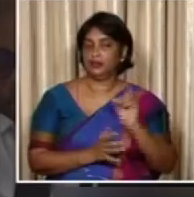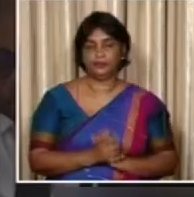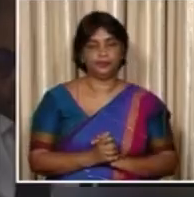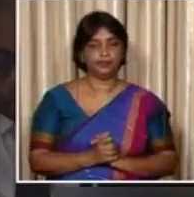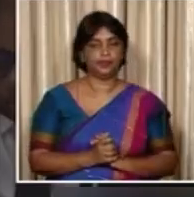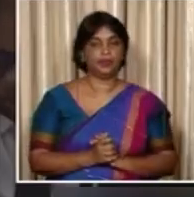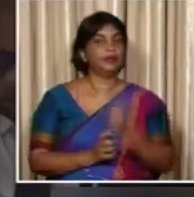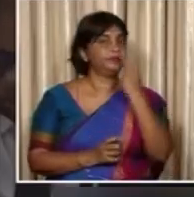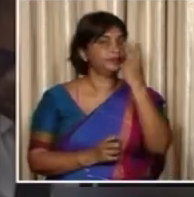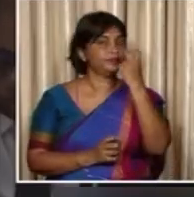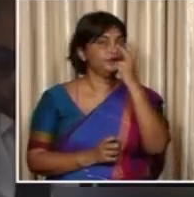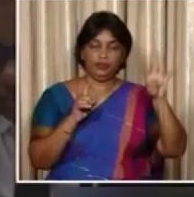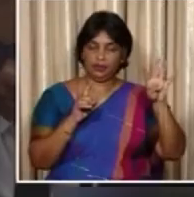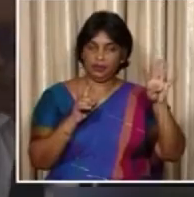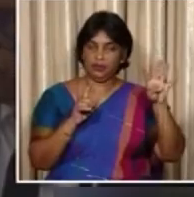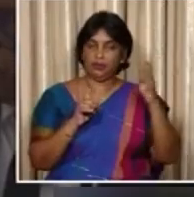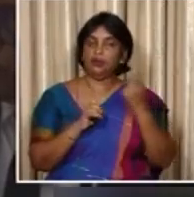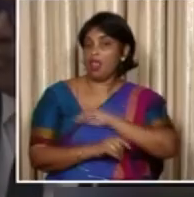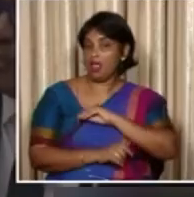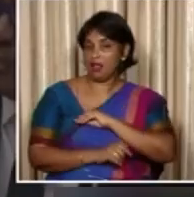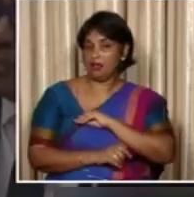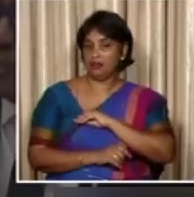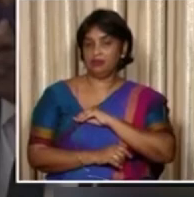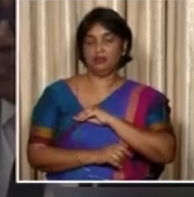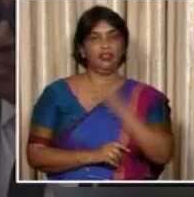71,307යි 2023-24 ලාභය